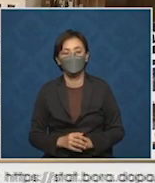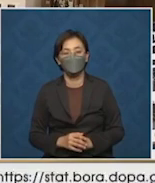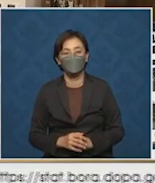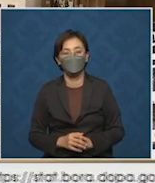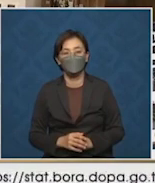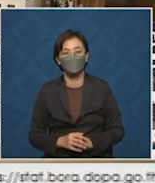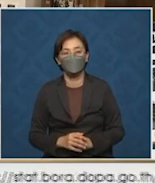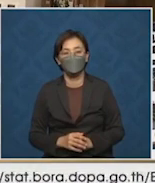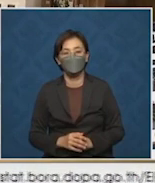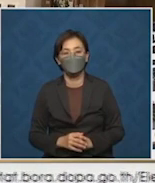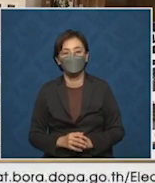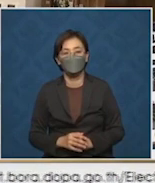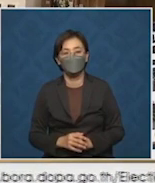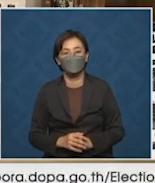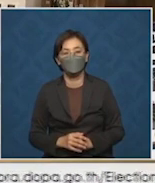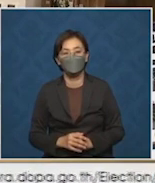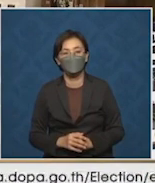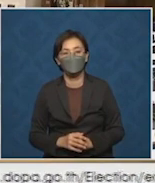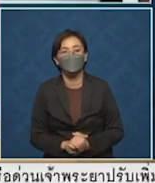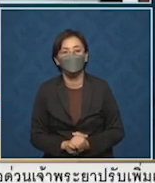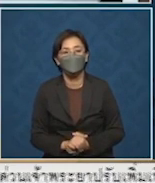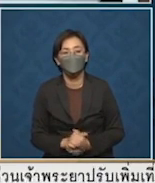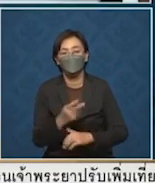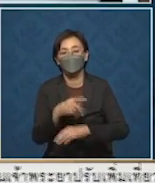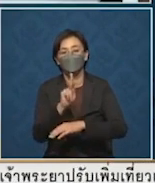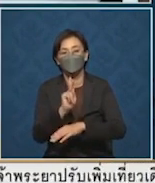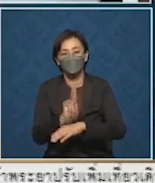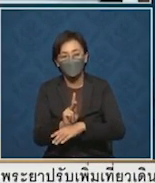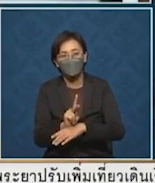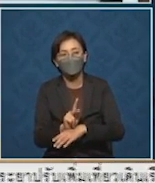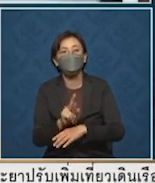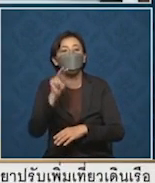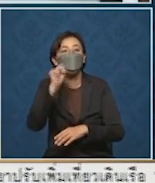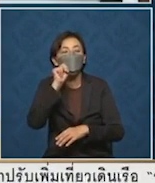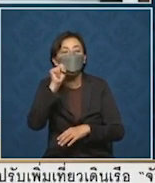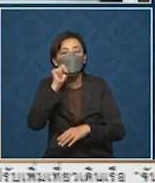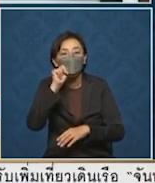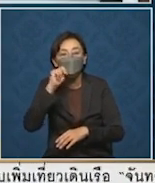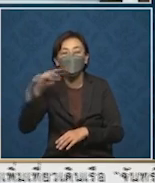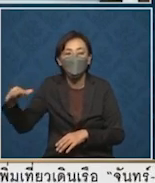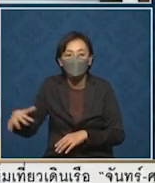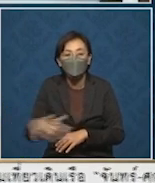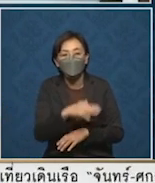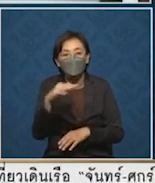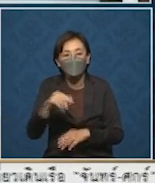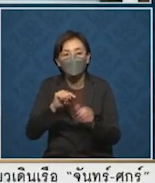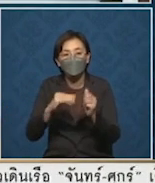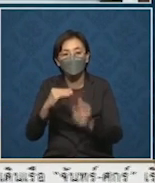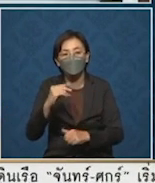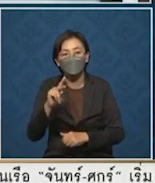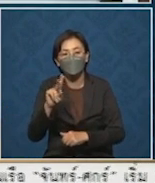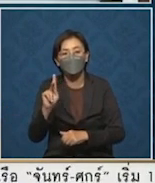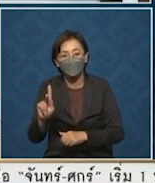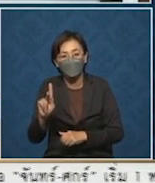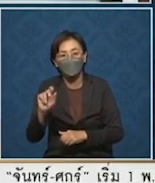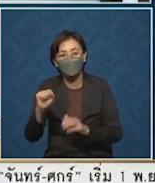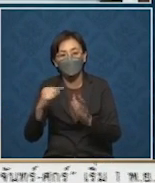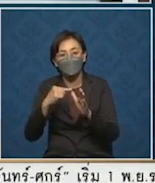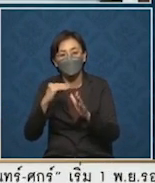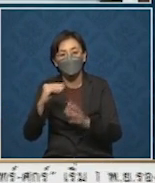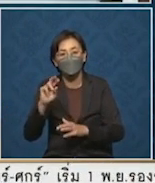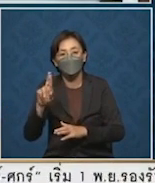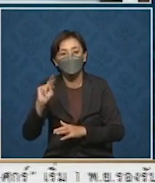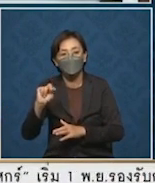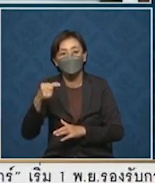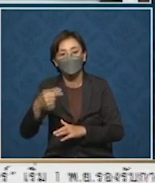ะคือผมบอกหลายครั้งว่าถ้าไม่เต็มใจทำหน้าที่ก็ลาออกลาออกเขาจะได้เลือกตั้งใ